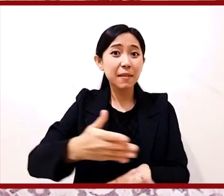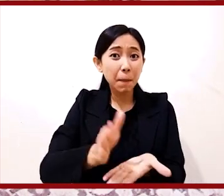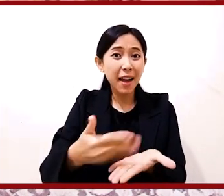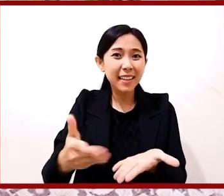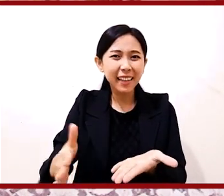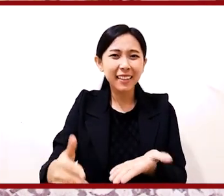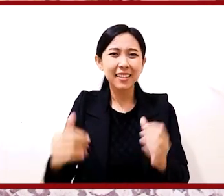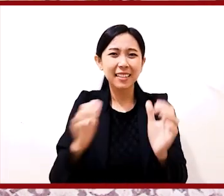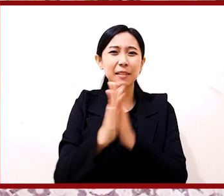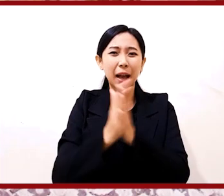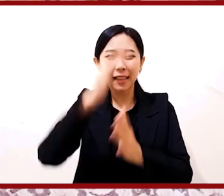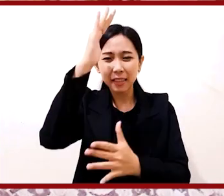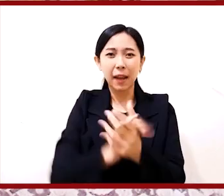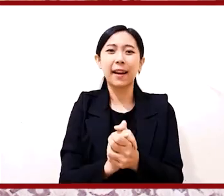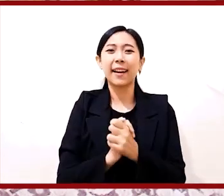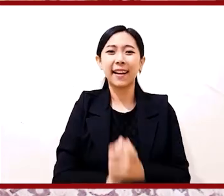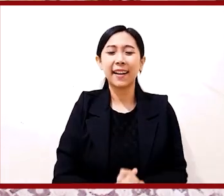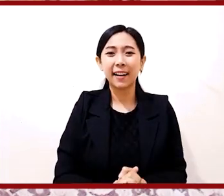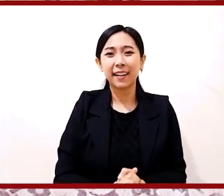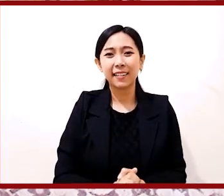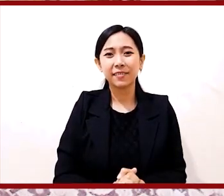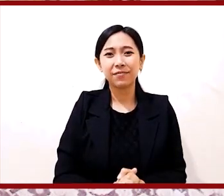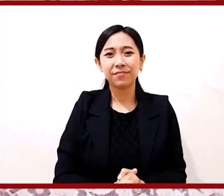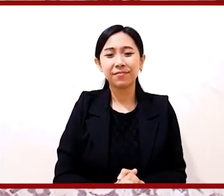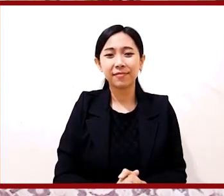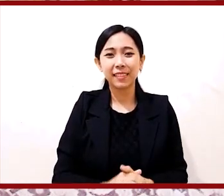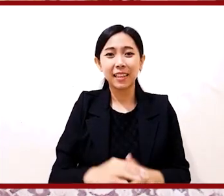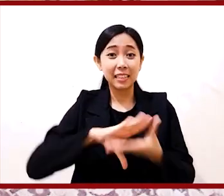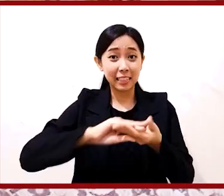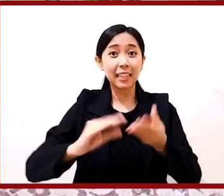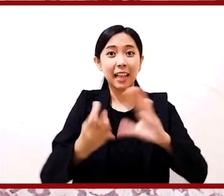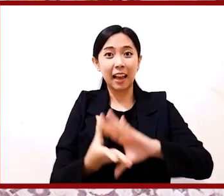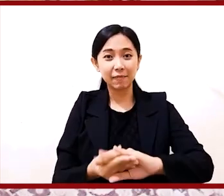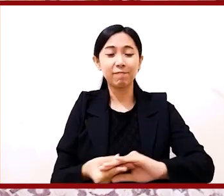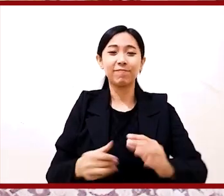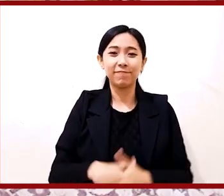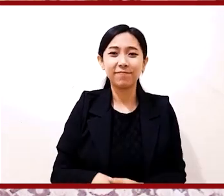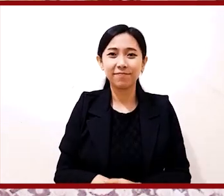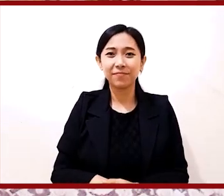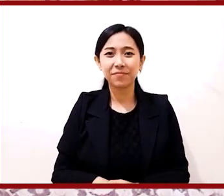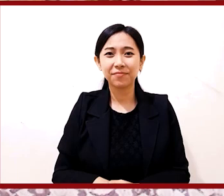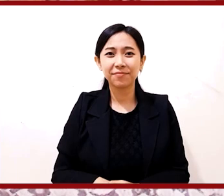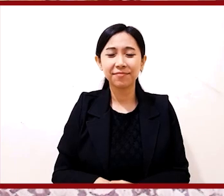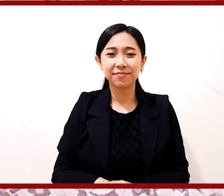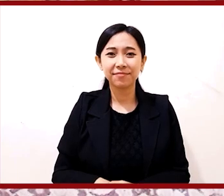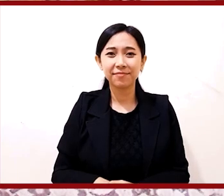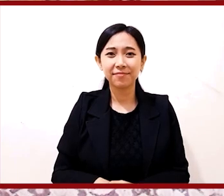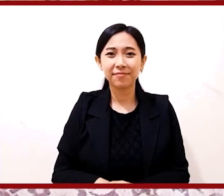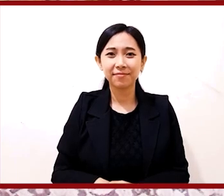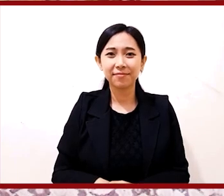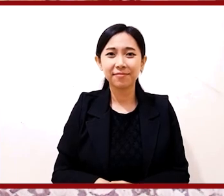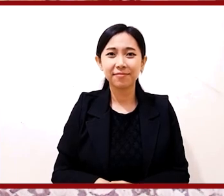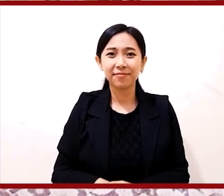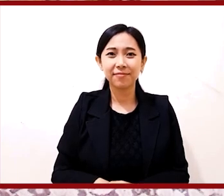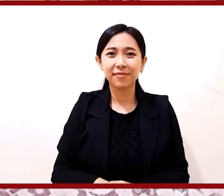semangat iman kita. Izinkan saya menyampaikan sebuah ilustrasi yang Bapak Ibu dapat baca